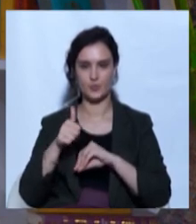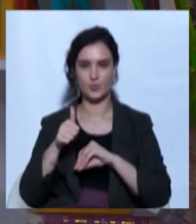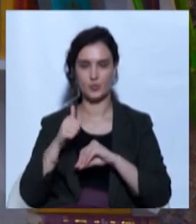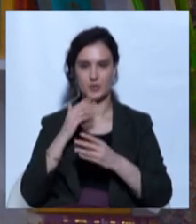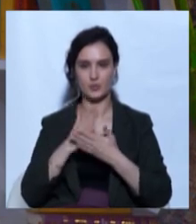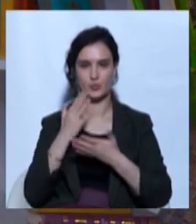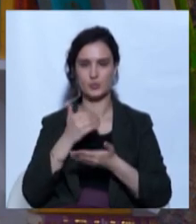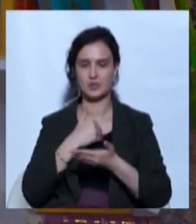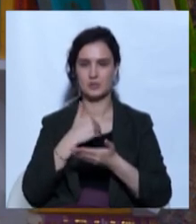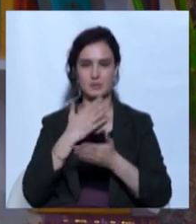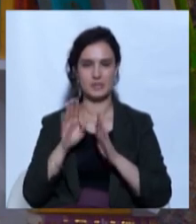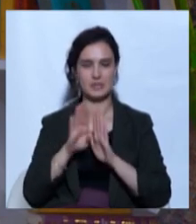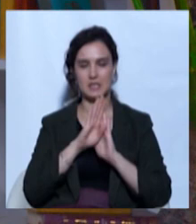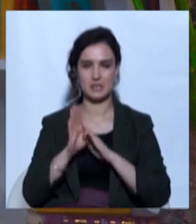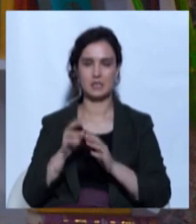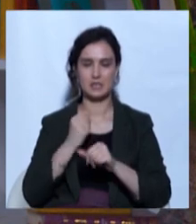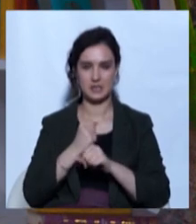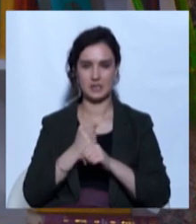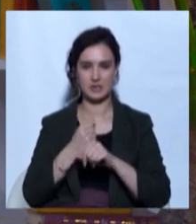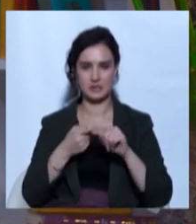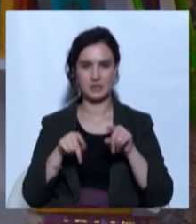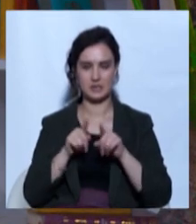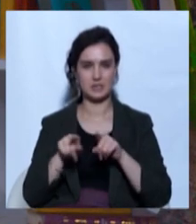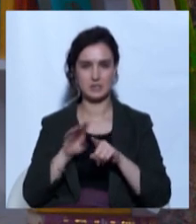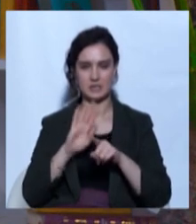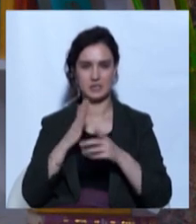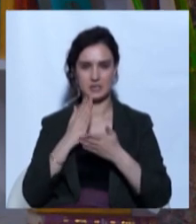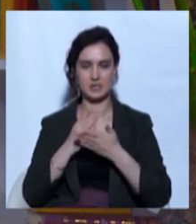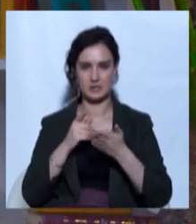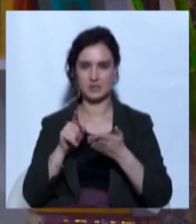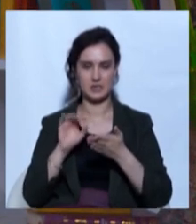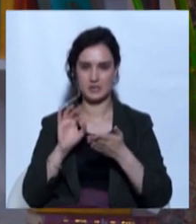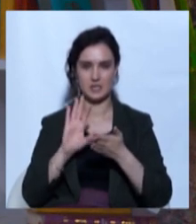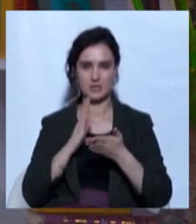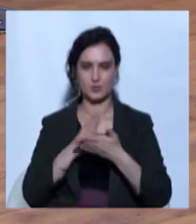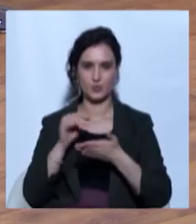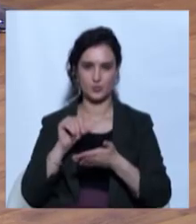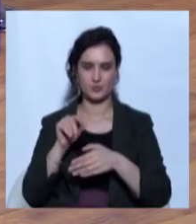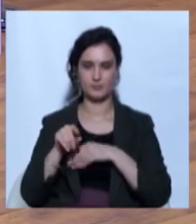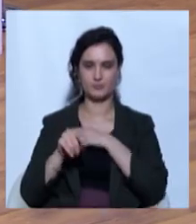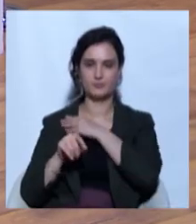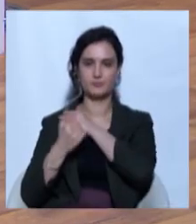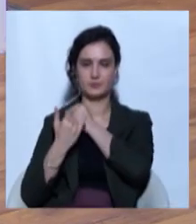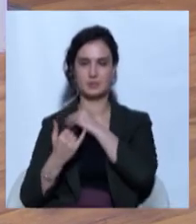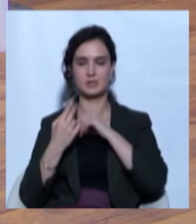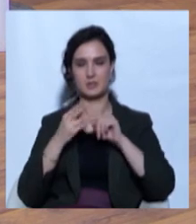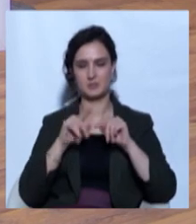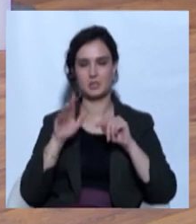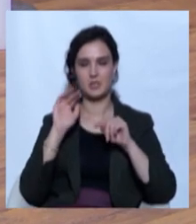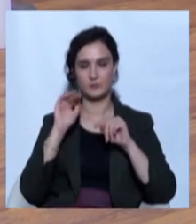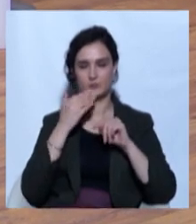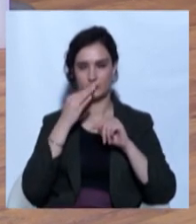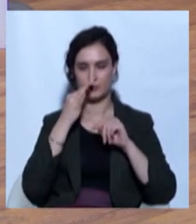როგორია, თუ გნებავთ ინტერიერი გააკეთეთ, ესეც არ არის, არ იქნება ცუდი. დღეს ამით